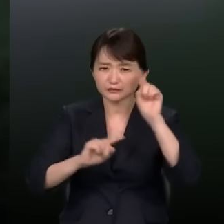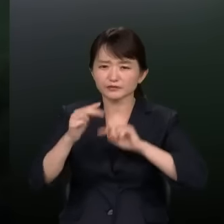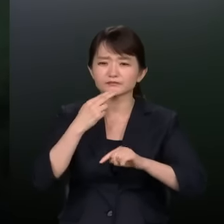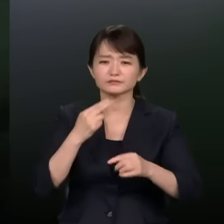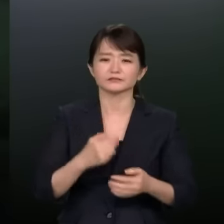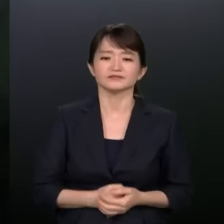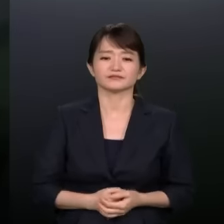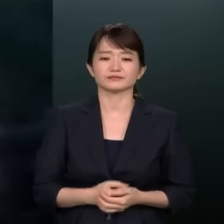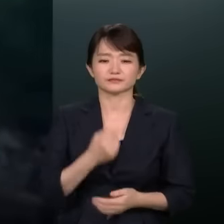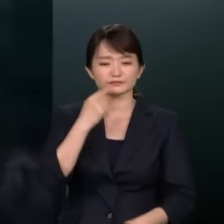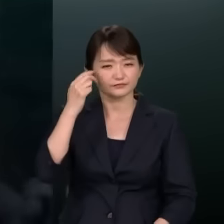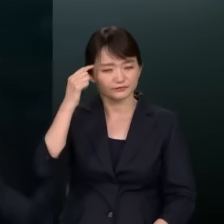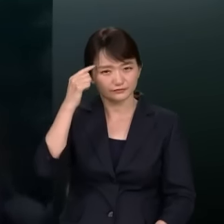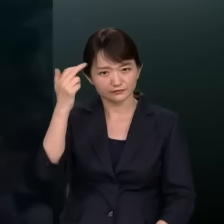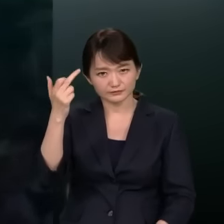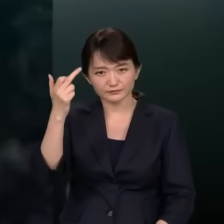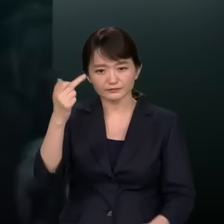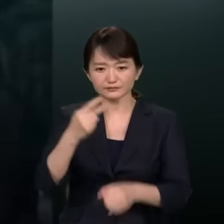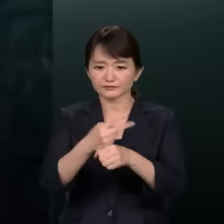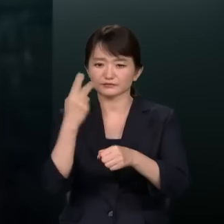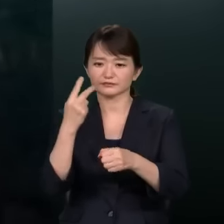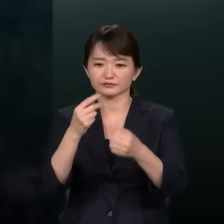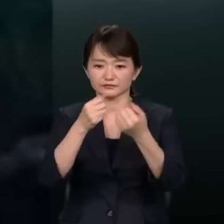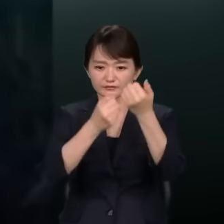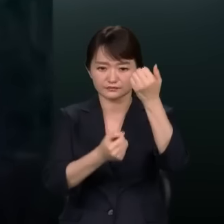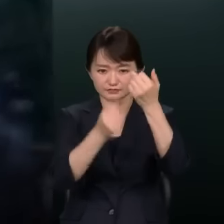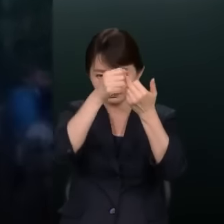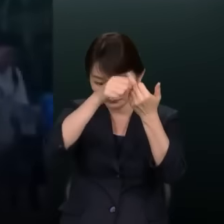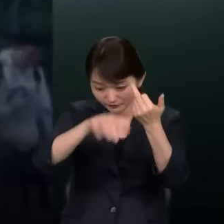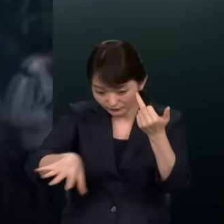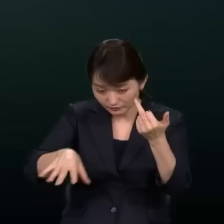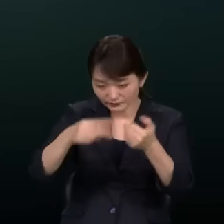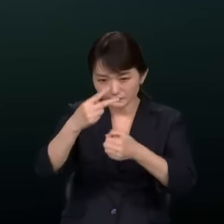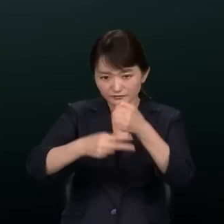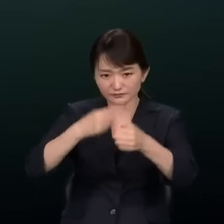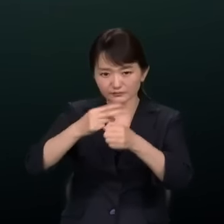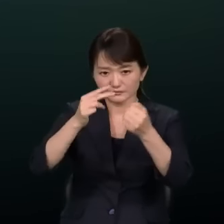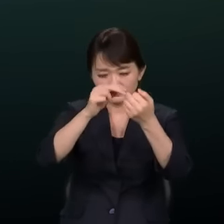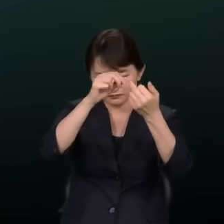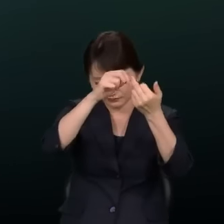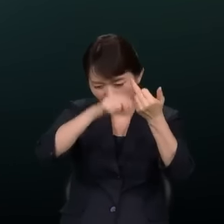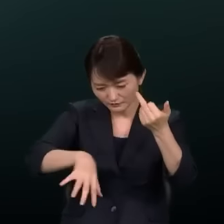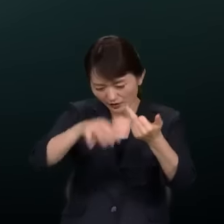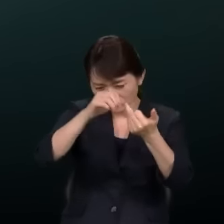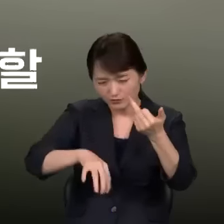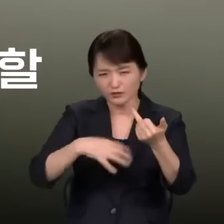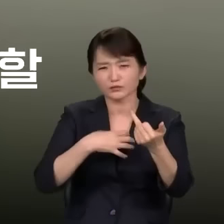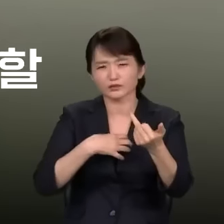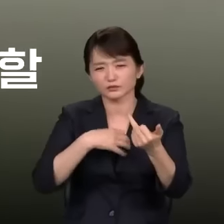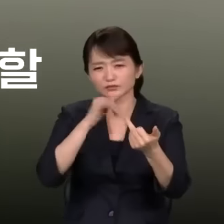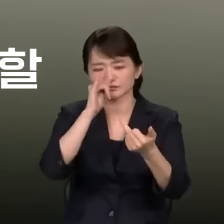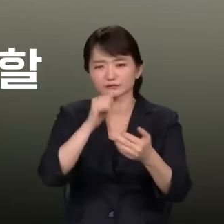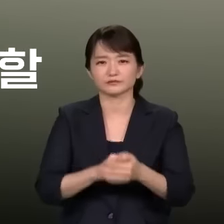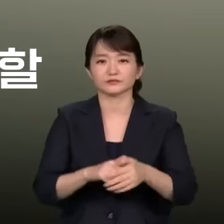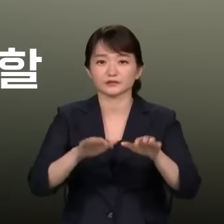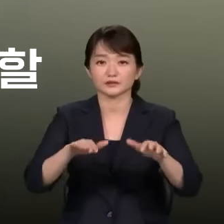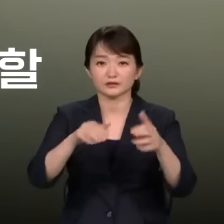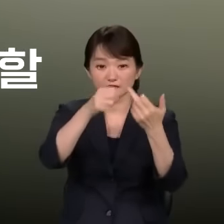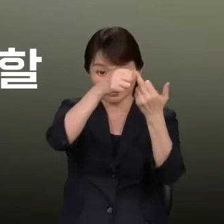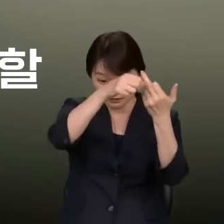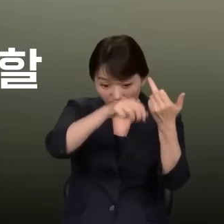백두산에서는 2년 전에도 대형 산사태가 일어났고 2, 3년마다 한 번씩 산이 무너져 내려 공포에 떨게 했습니다. 이번